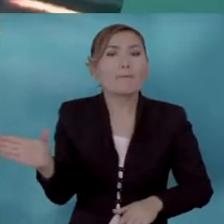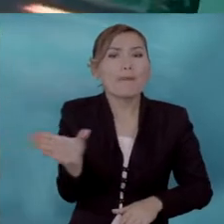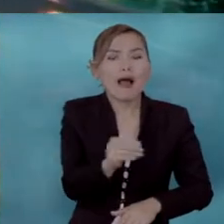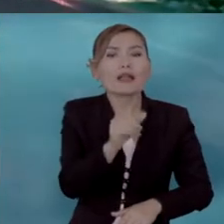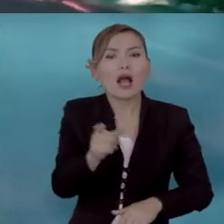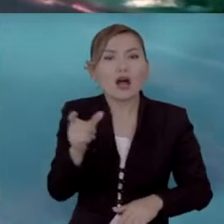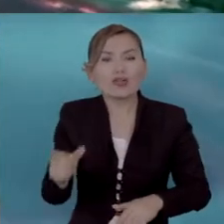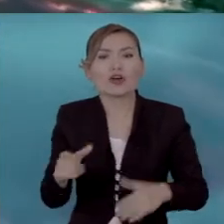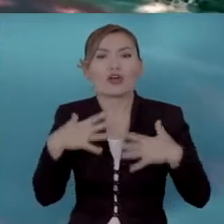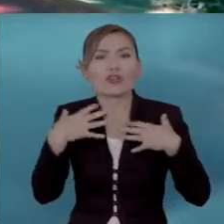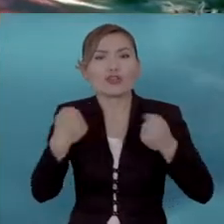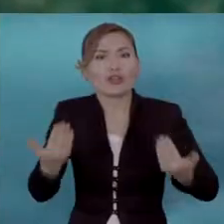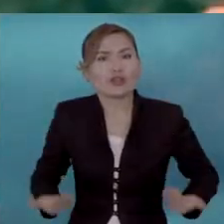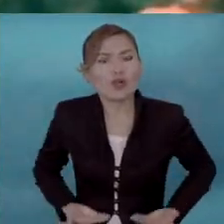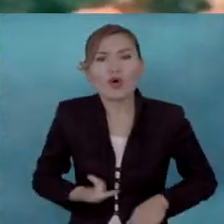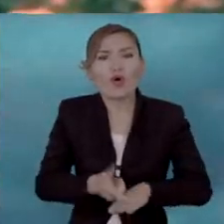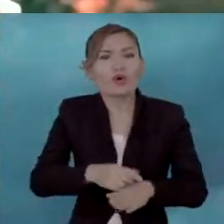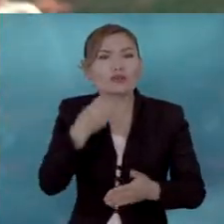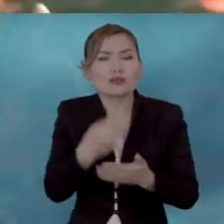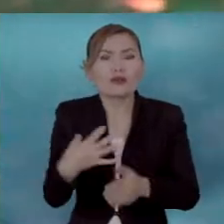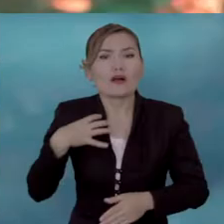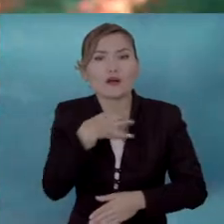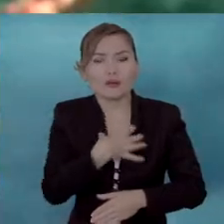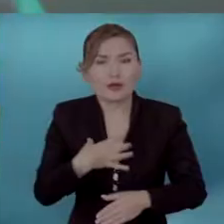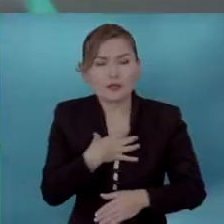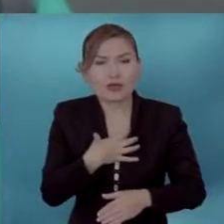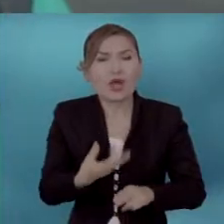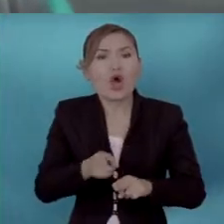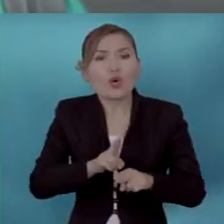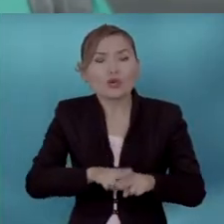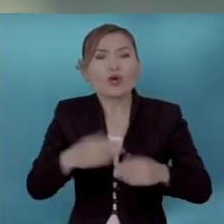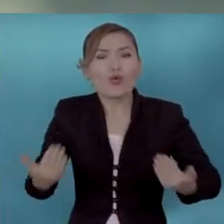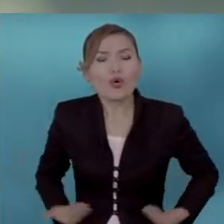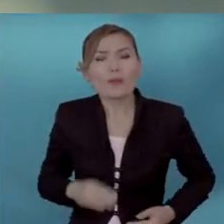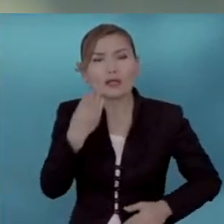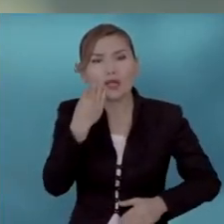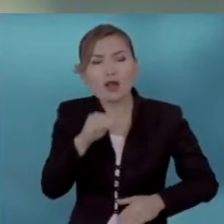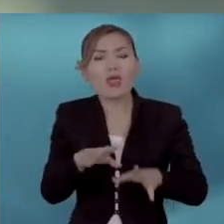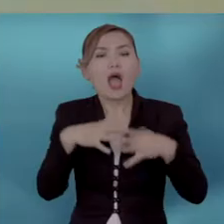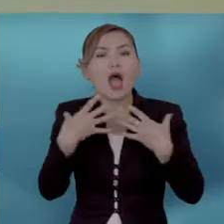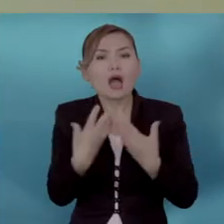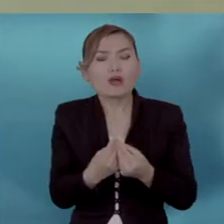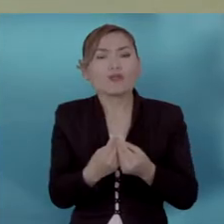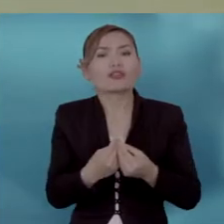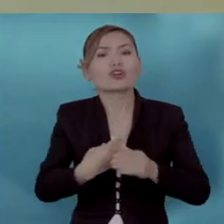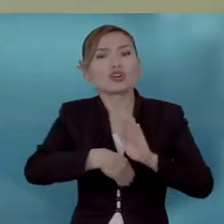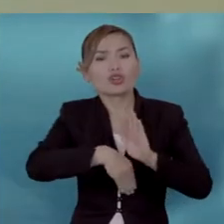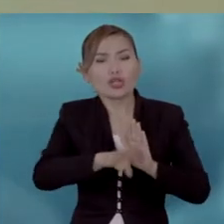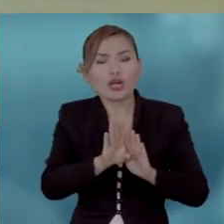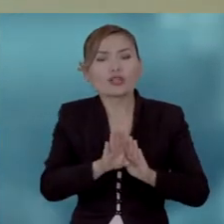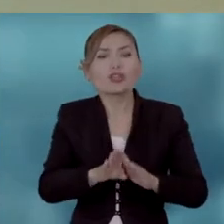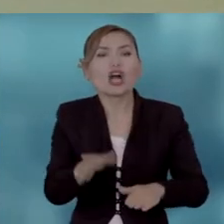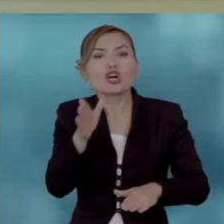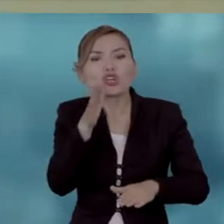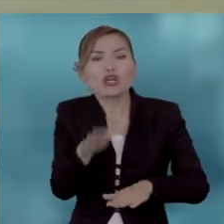оның денсаулық жағдайы өмірдің ең басты құндылығы болып табылады. Ол өмір сапасына, әлеуеттің жоғарылығы мен жас